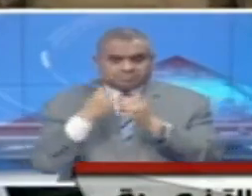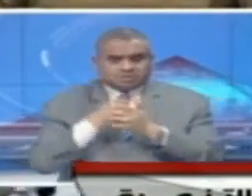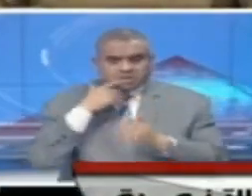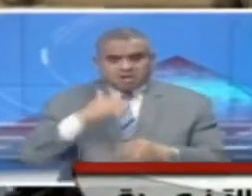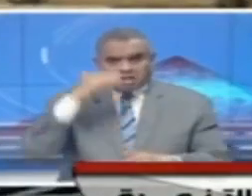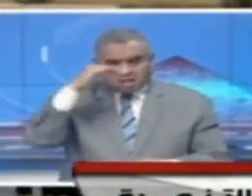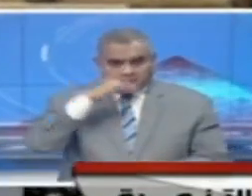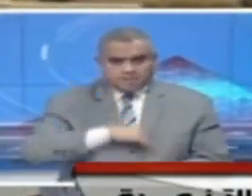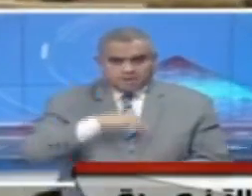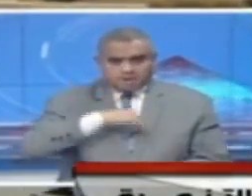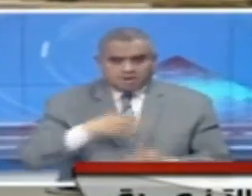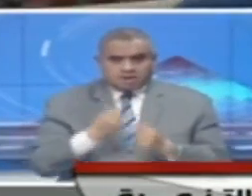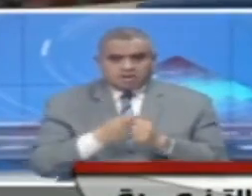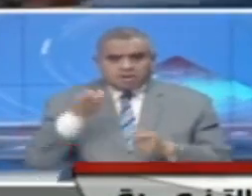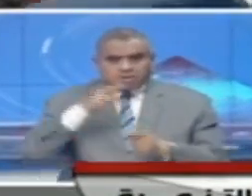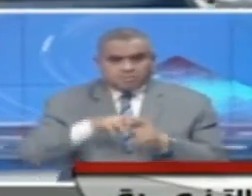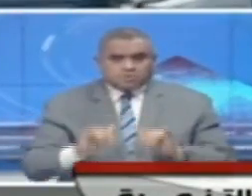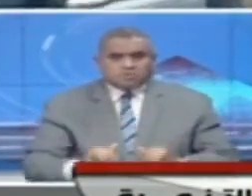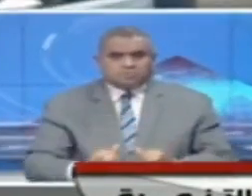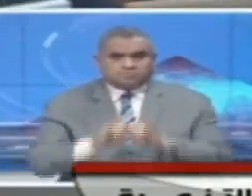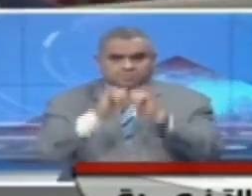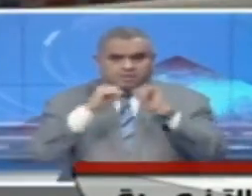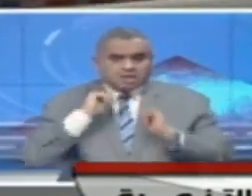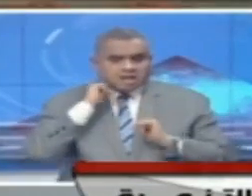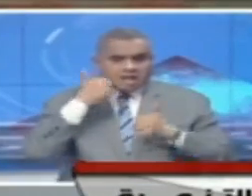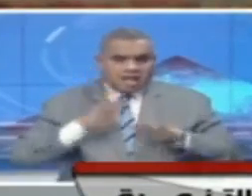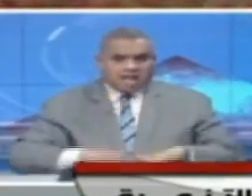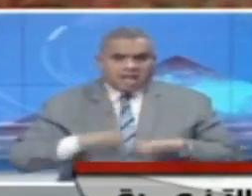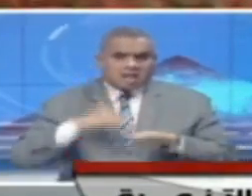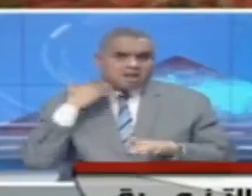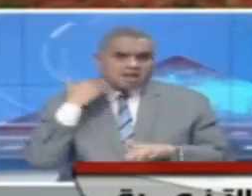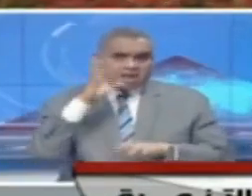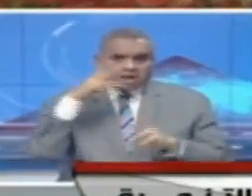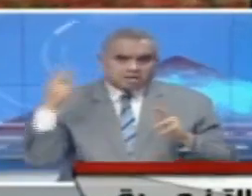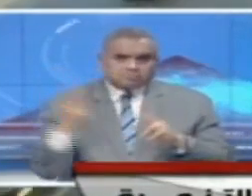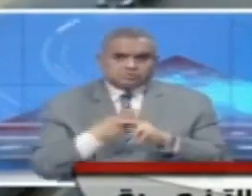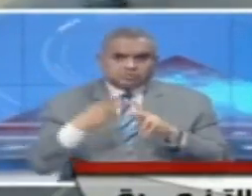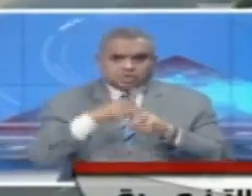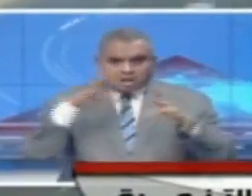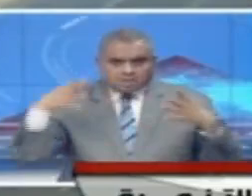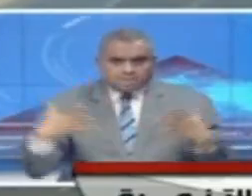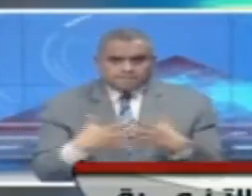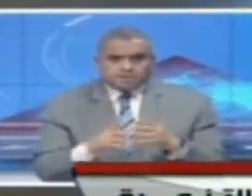في غد أفضل يضمن حياة كريمة لكل مواطن.